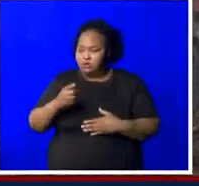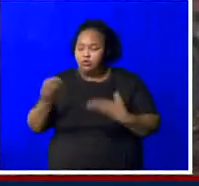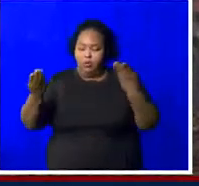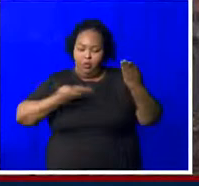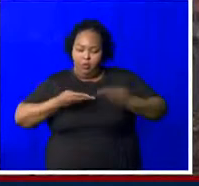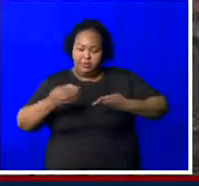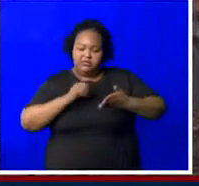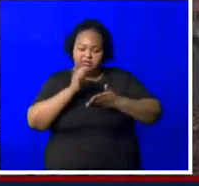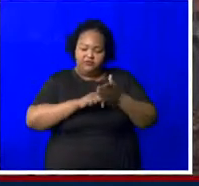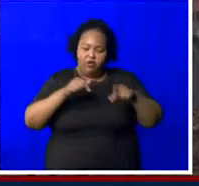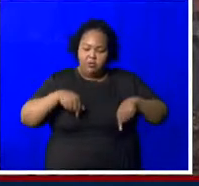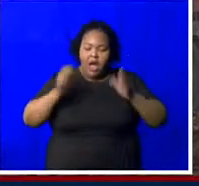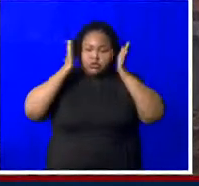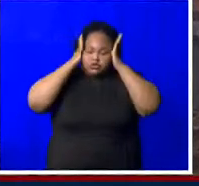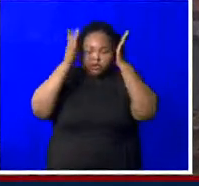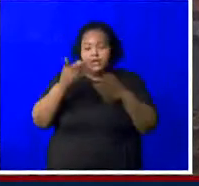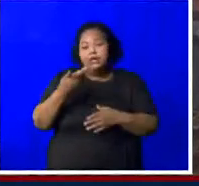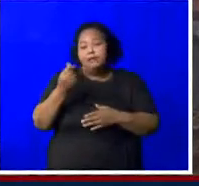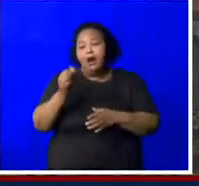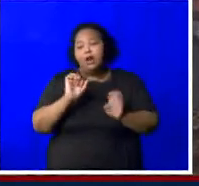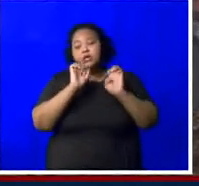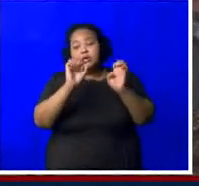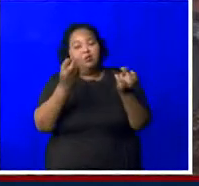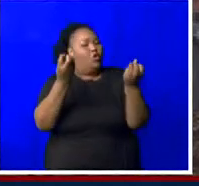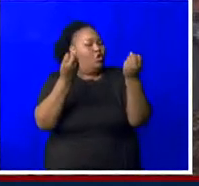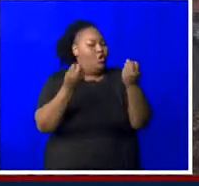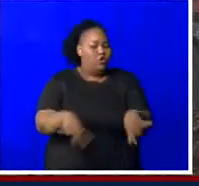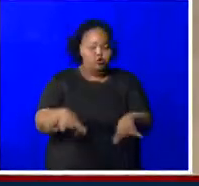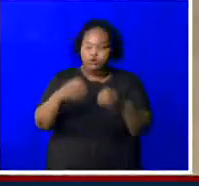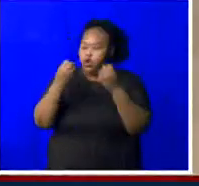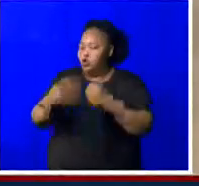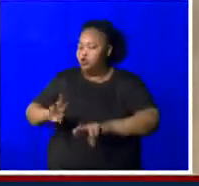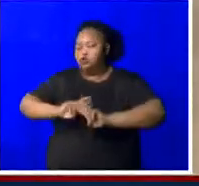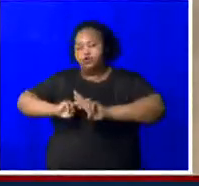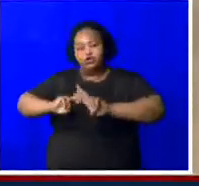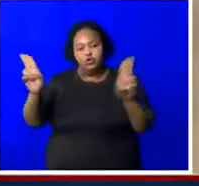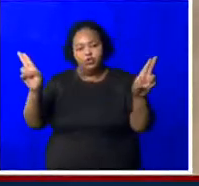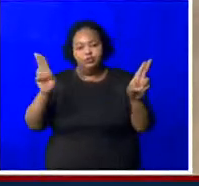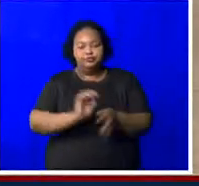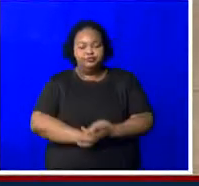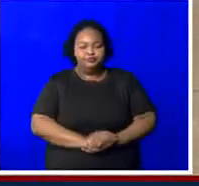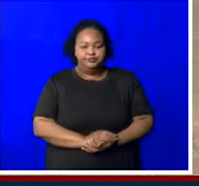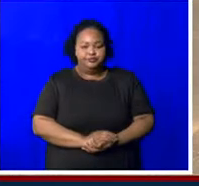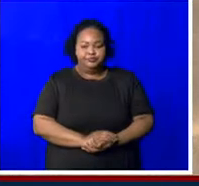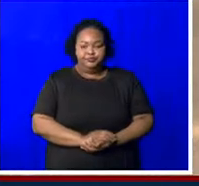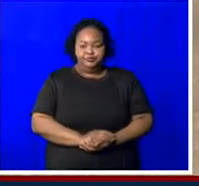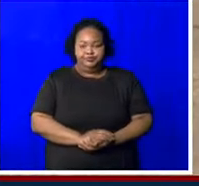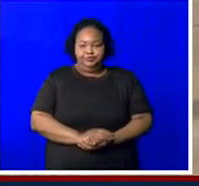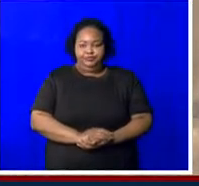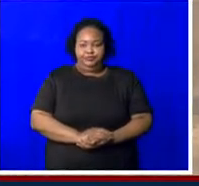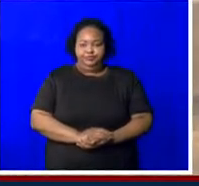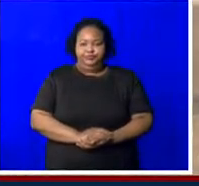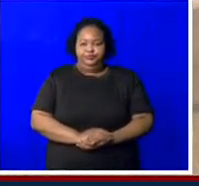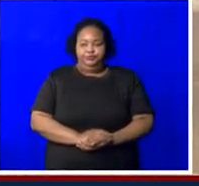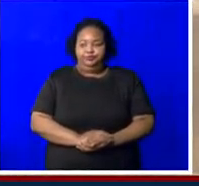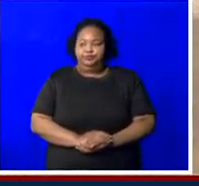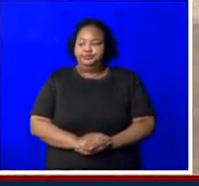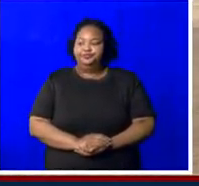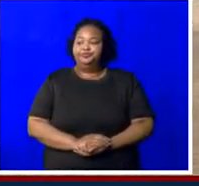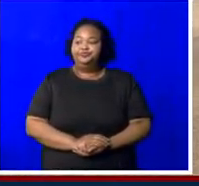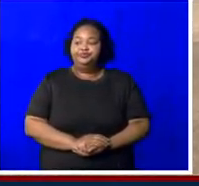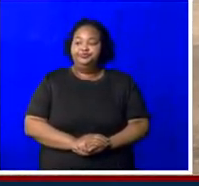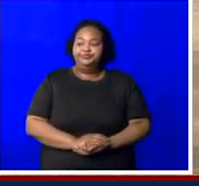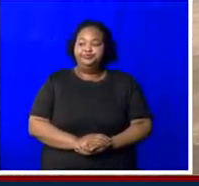angeke balahlekelwe timali tabo. Etindzaba Eswatini TV kubika Nelsiwe Nhlangamandla nginavuma inkhosi